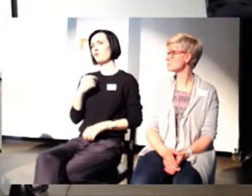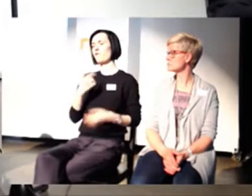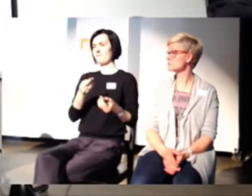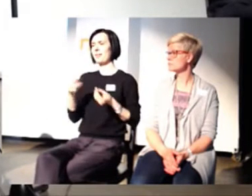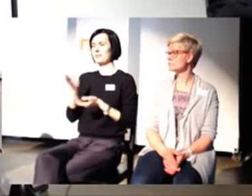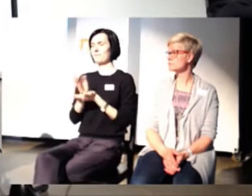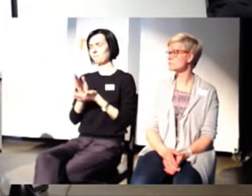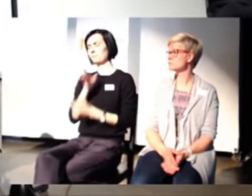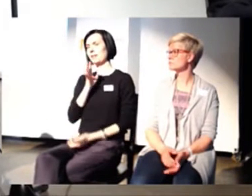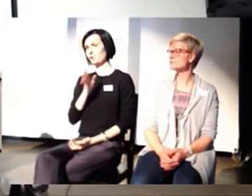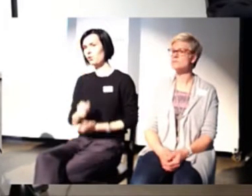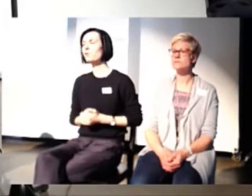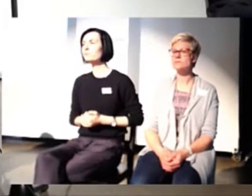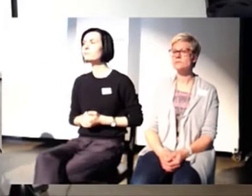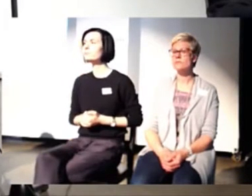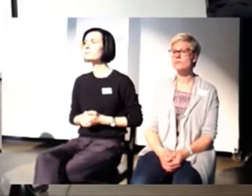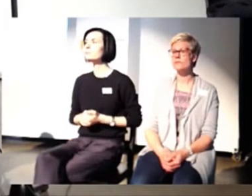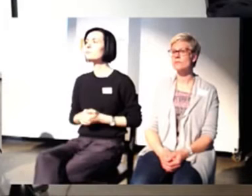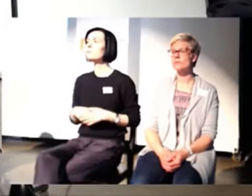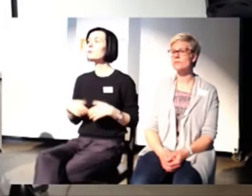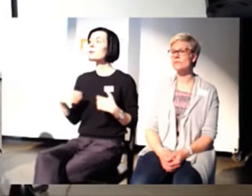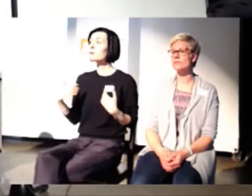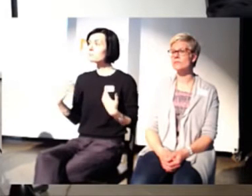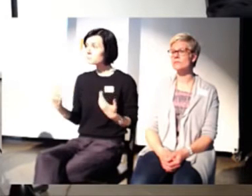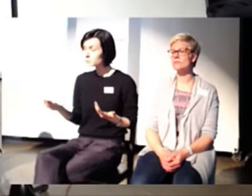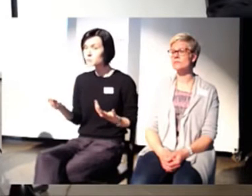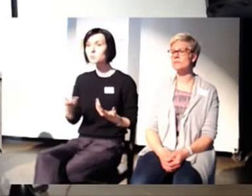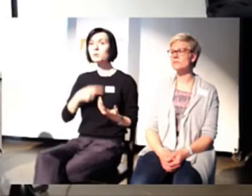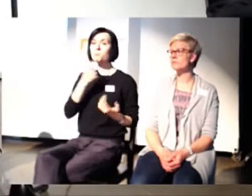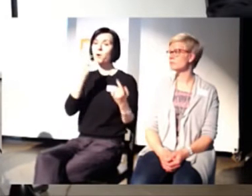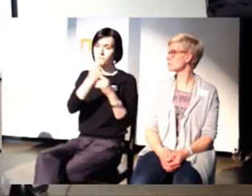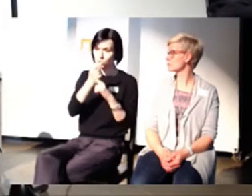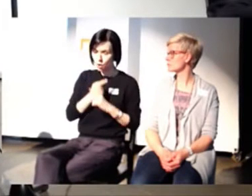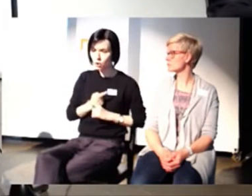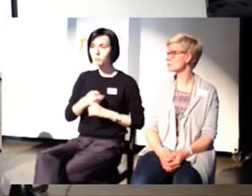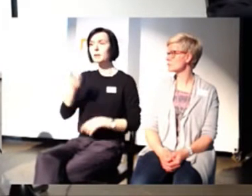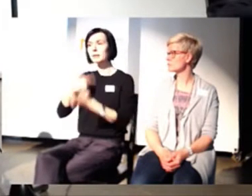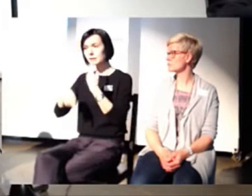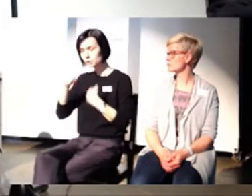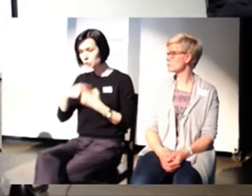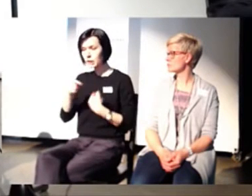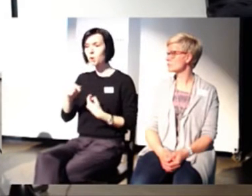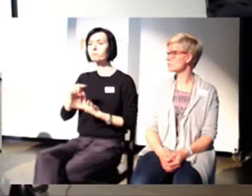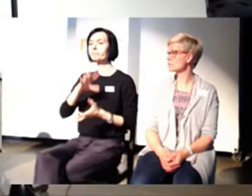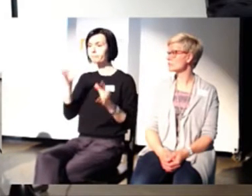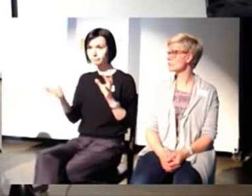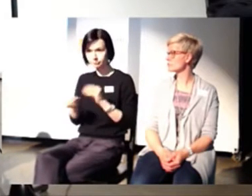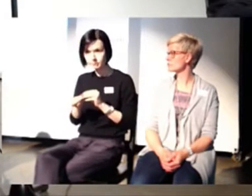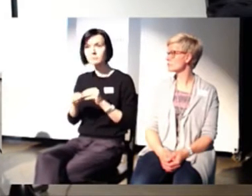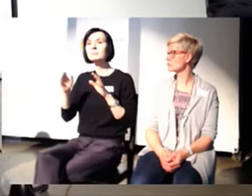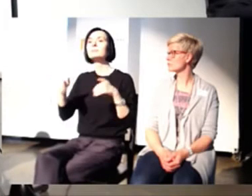Eli kun näitä puheenvuoroja ja yhteiskeskustelua on ollut, niin sitten on mahdollisuus lähteä käymään 4.